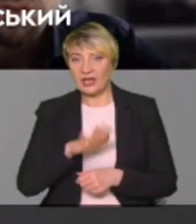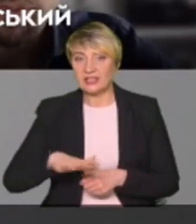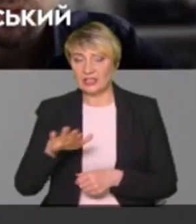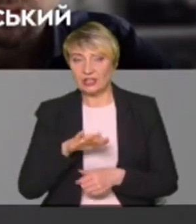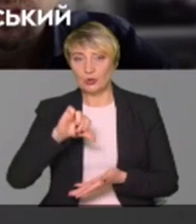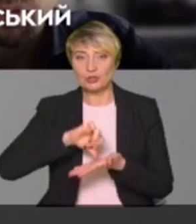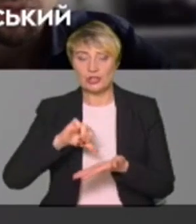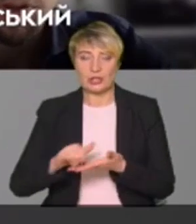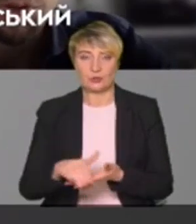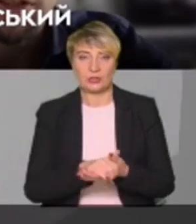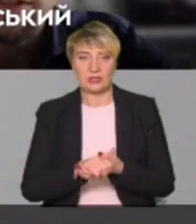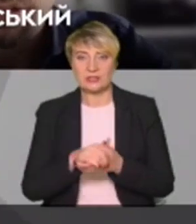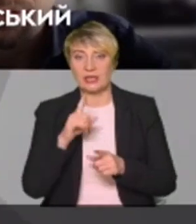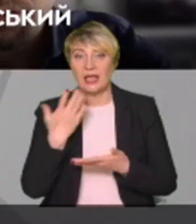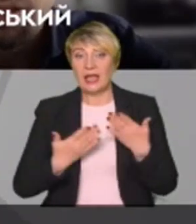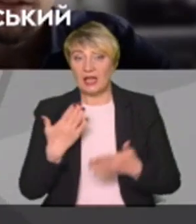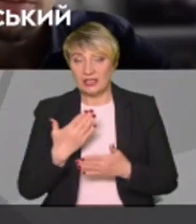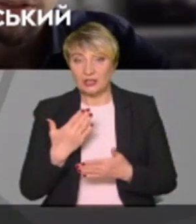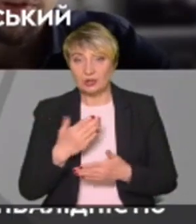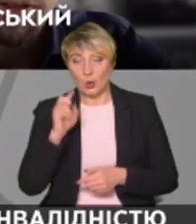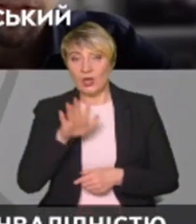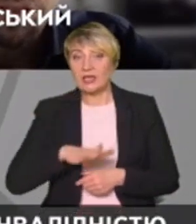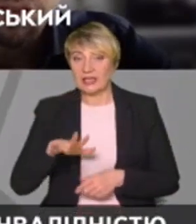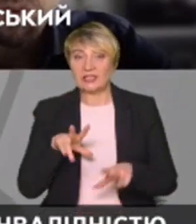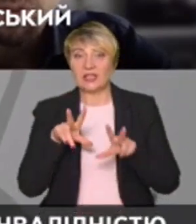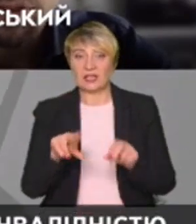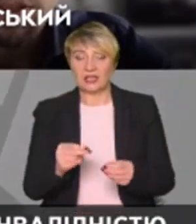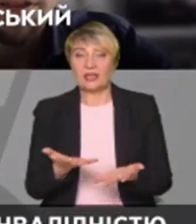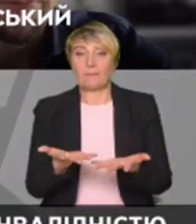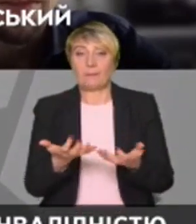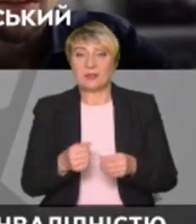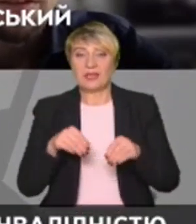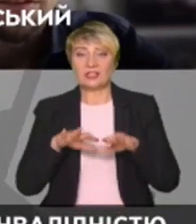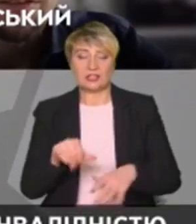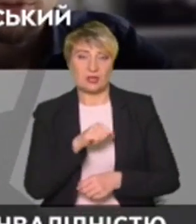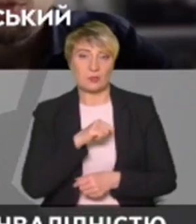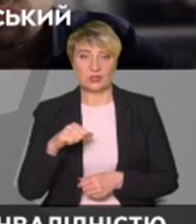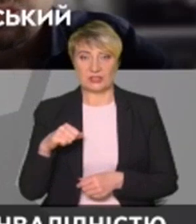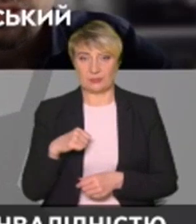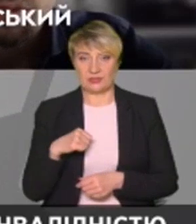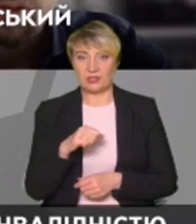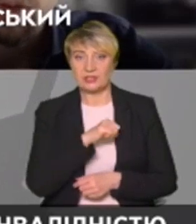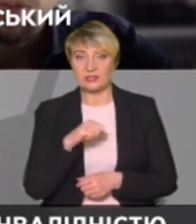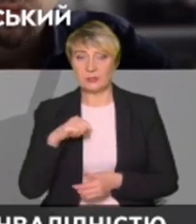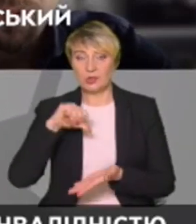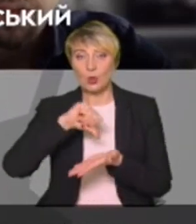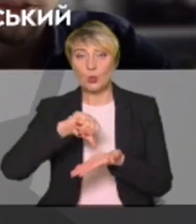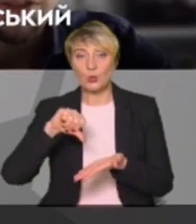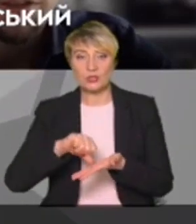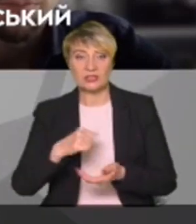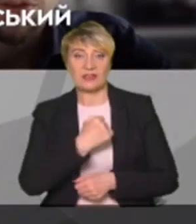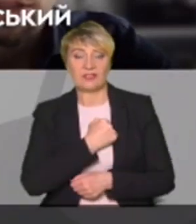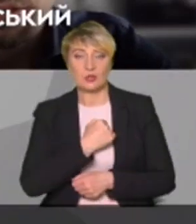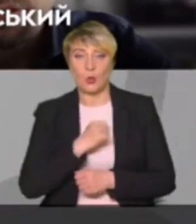застосувати 5 статтю. Тобто якщо країна-гарант, вона приймає рішення про самостійне самостійну участь у військовому конфлікті